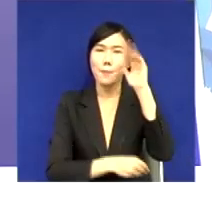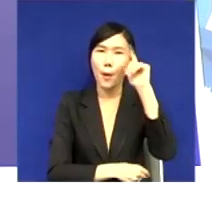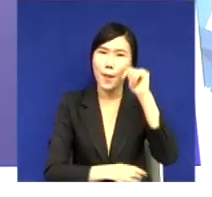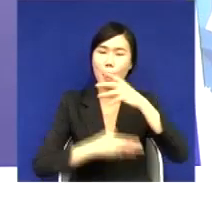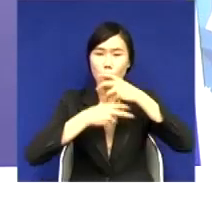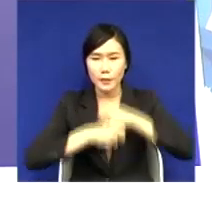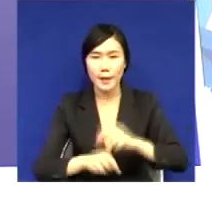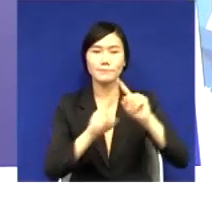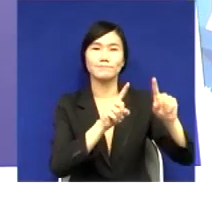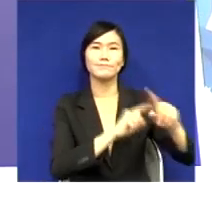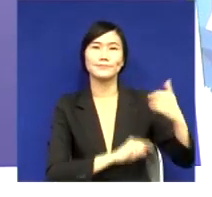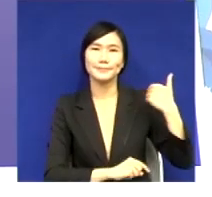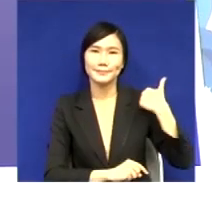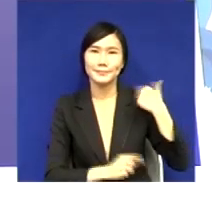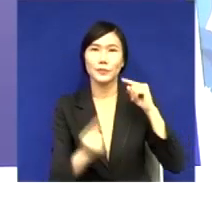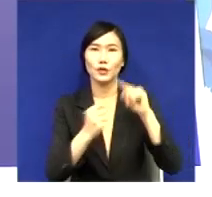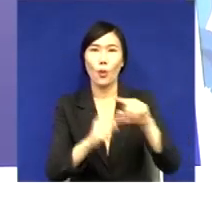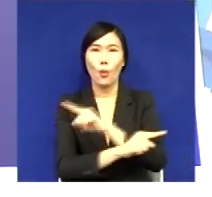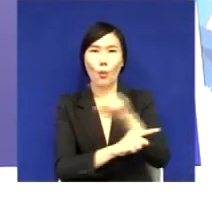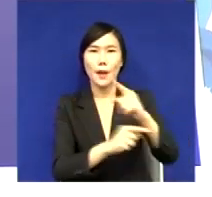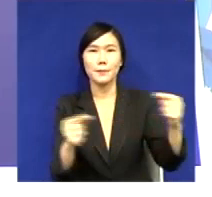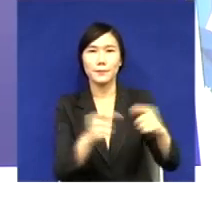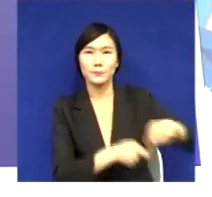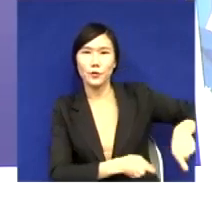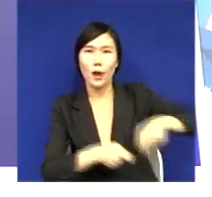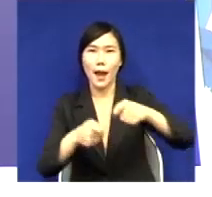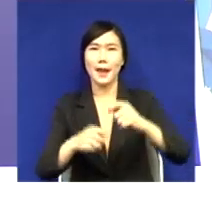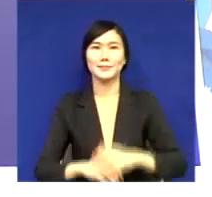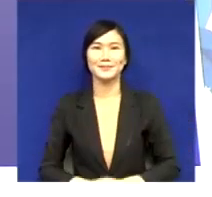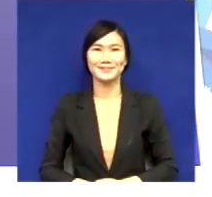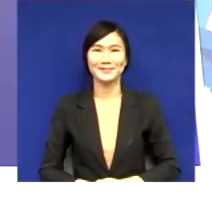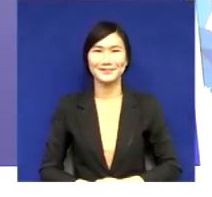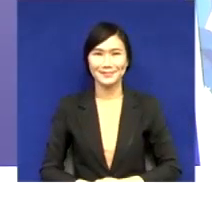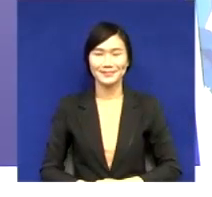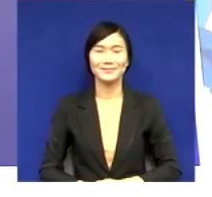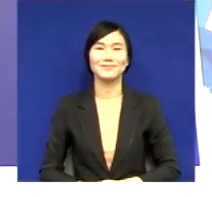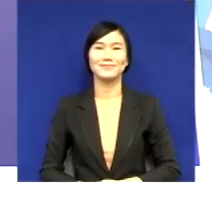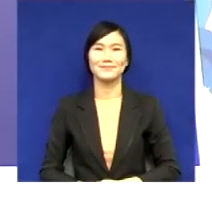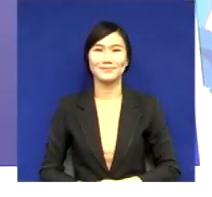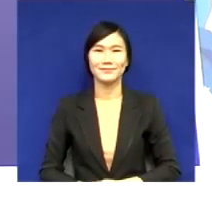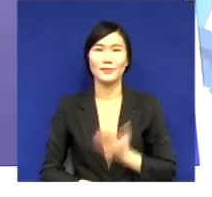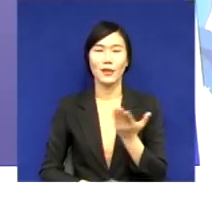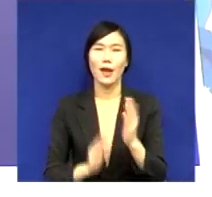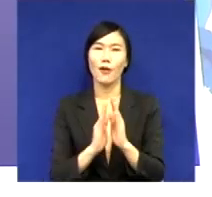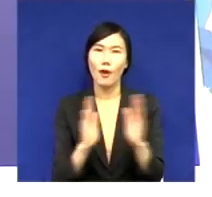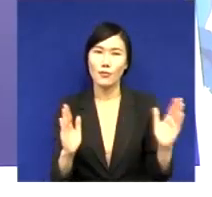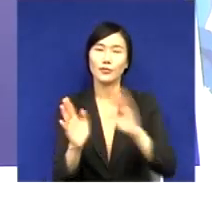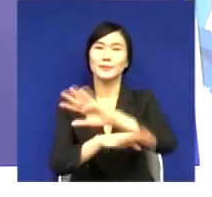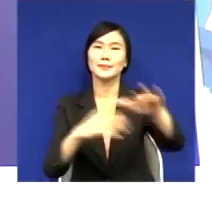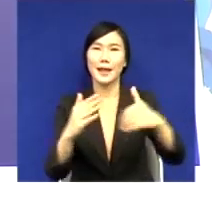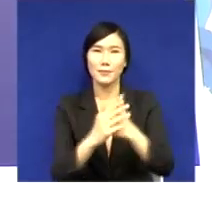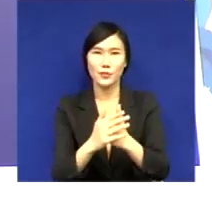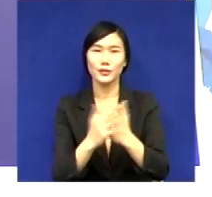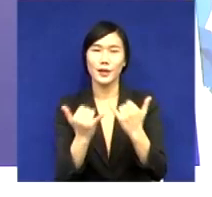ายุทุกๆท่านในเทศกาลสงกรานต์ที่จะมาถึงนี้นะคะก็ต้องขอบคุณทุกๆท่านนะคะที่